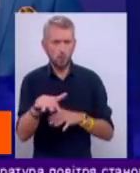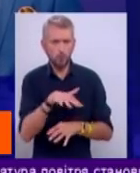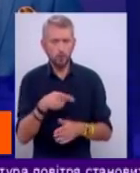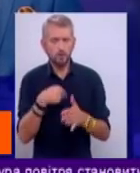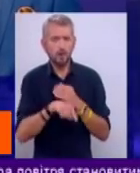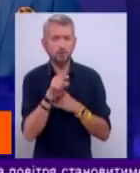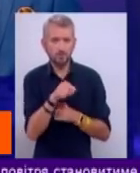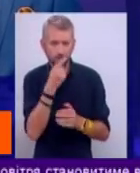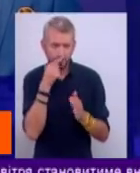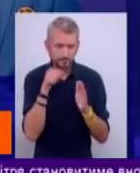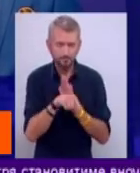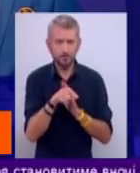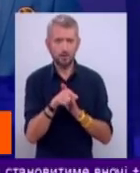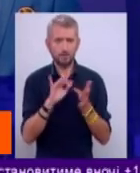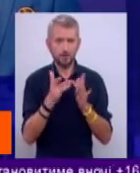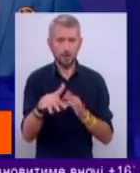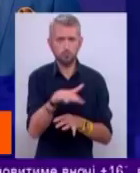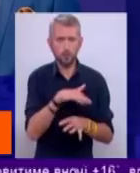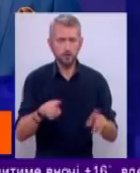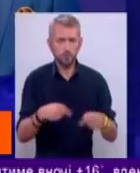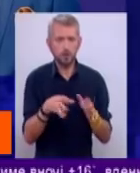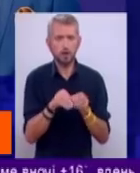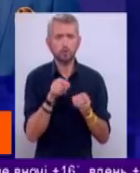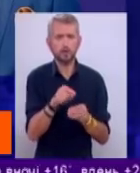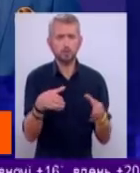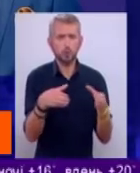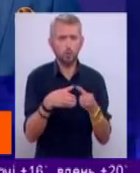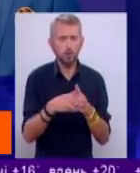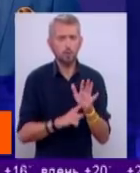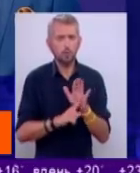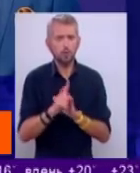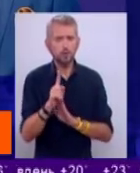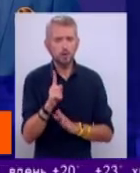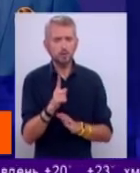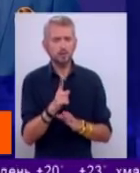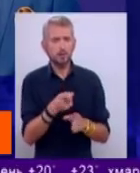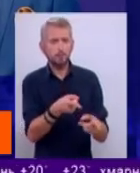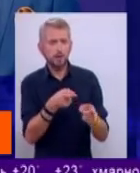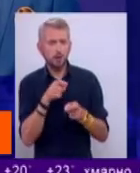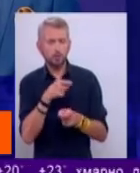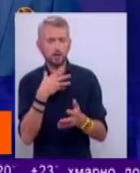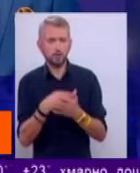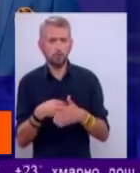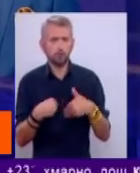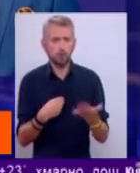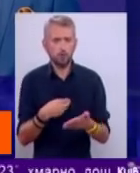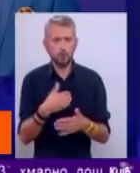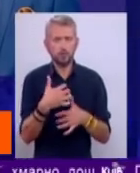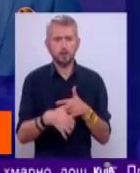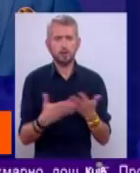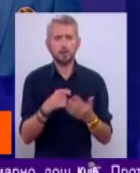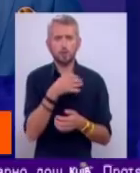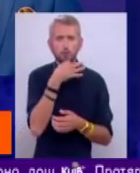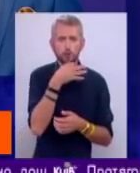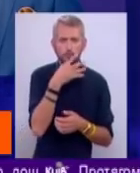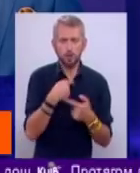ти зайди в той віртуальний простір, створи разом з ними групу, почни перетягувати їх на свою сторону серед їхніх якихось уподобань